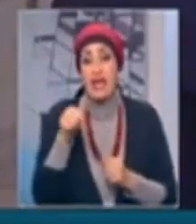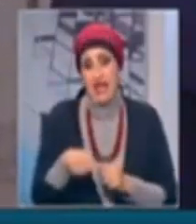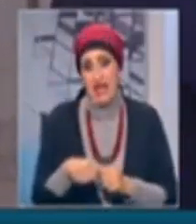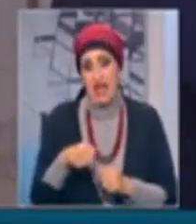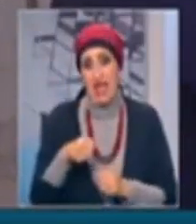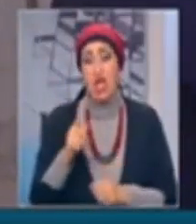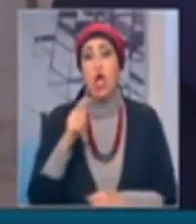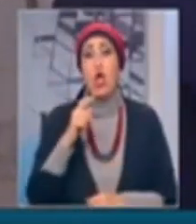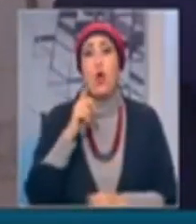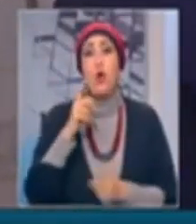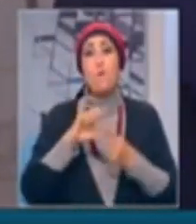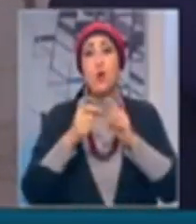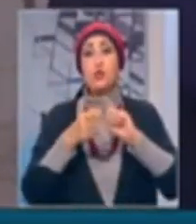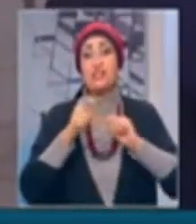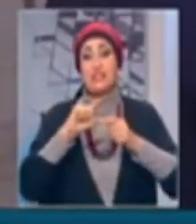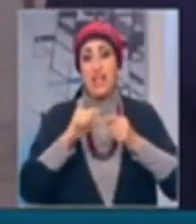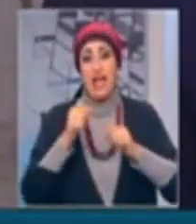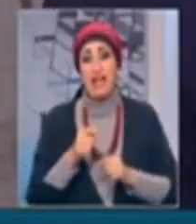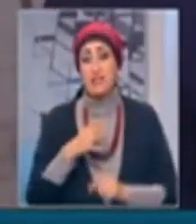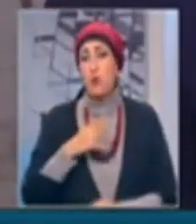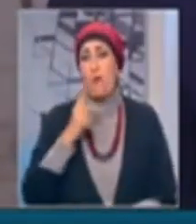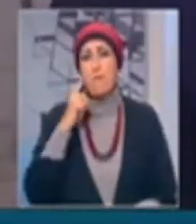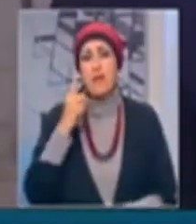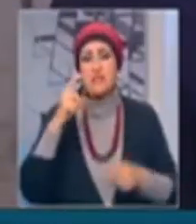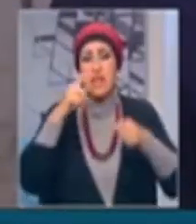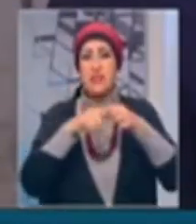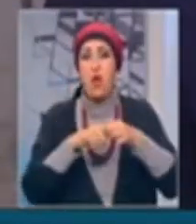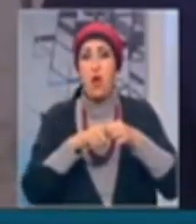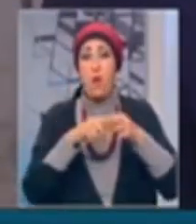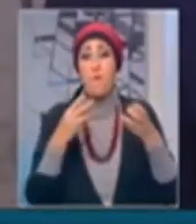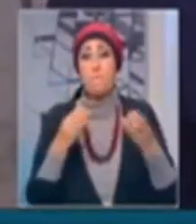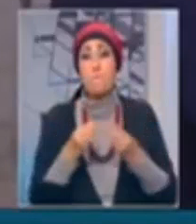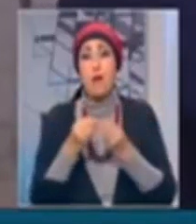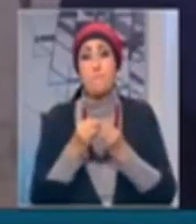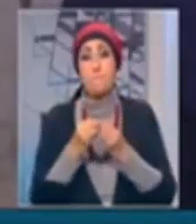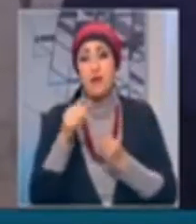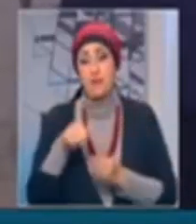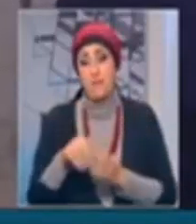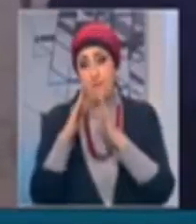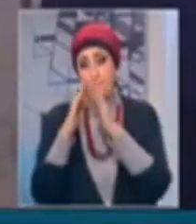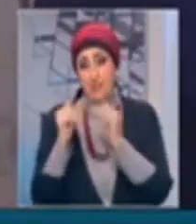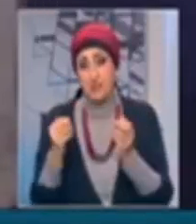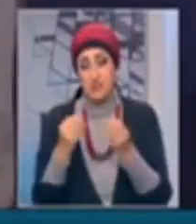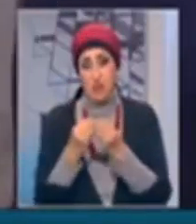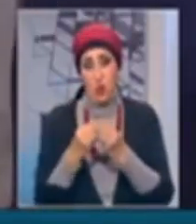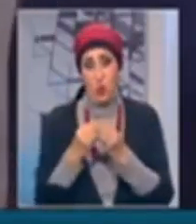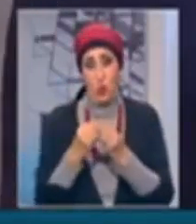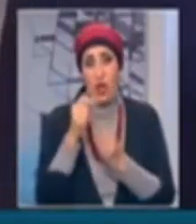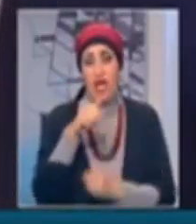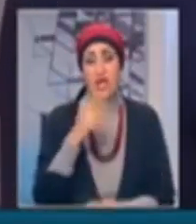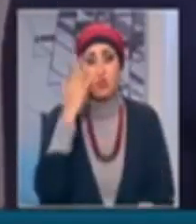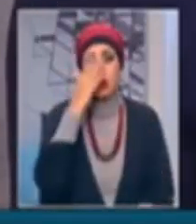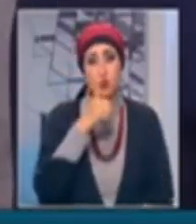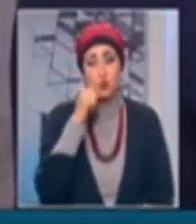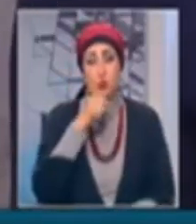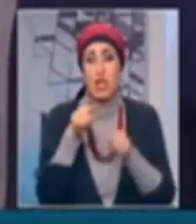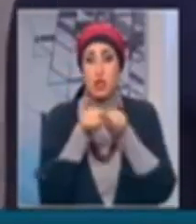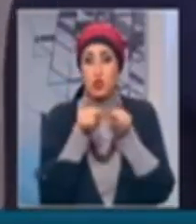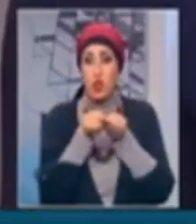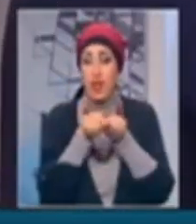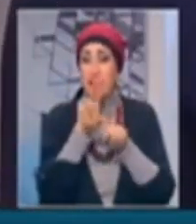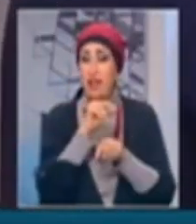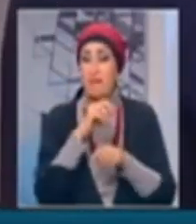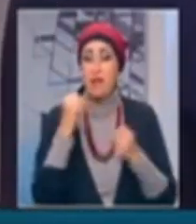لمحافظة بورسعيد في عيدها القومي؟ وماذا عن التعاون المشترك بين جمهورية مصر العربية ودولة السودان الشقيق في